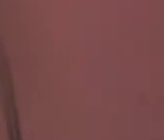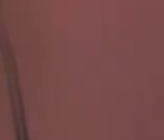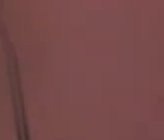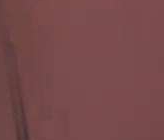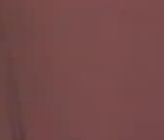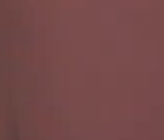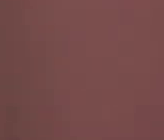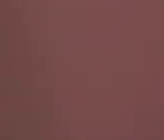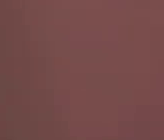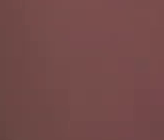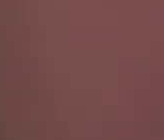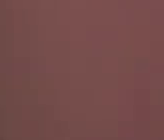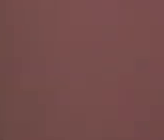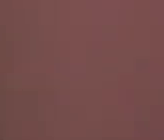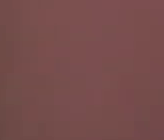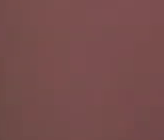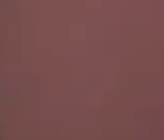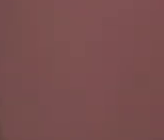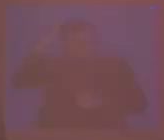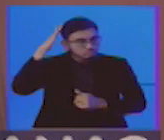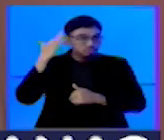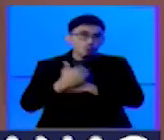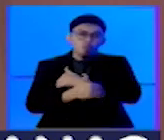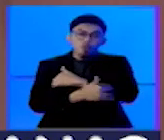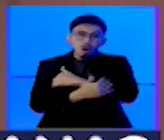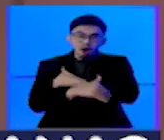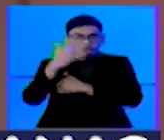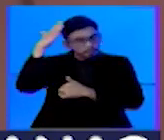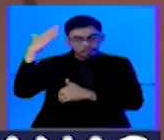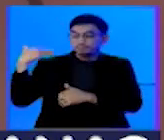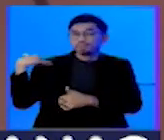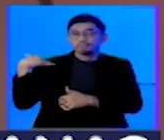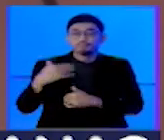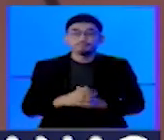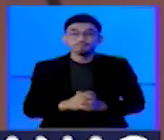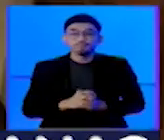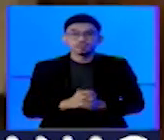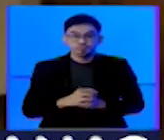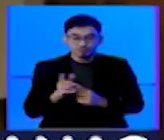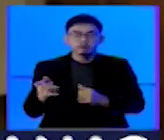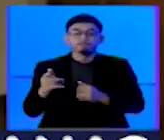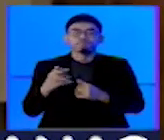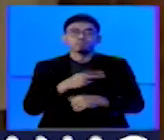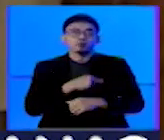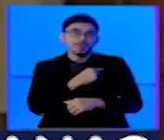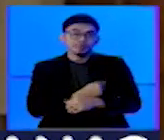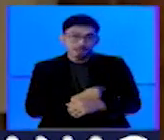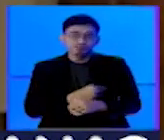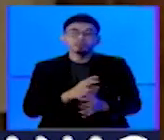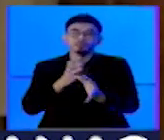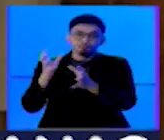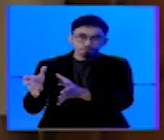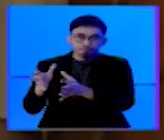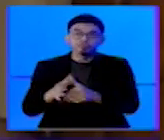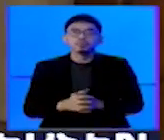di kepala, dada, dan punggung. Korban sempat dilarikan ke puskesmas dan kini menjalani rawat jalan karena ibunya juga harus merawat adik AG